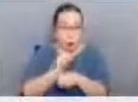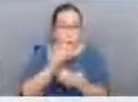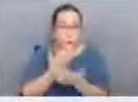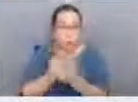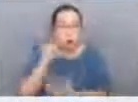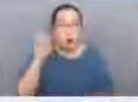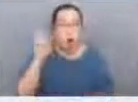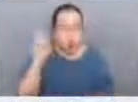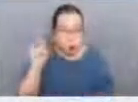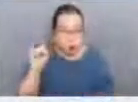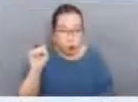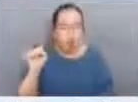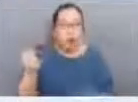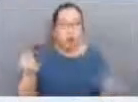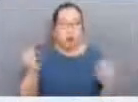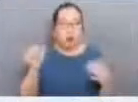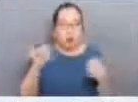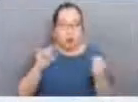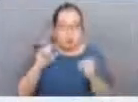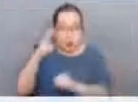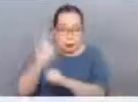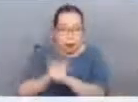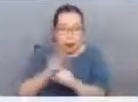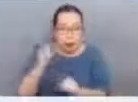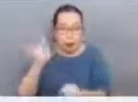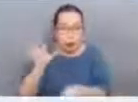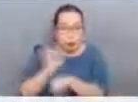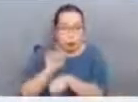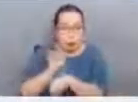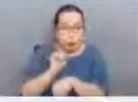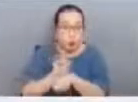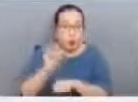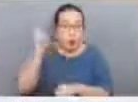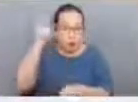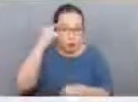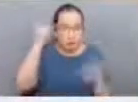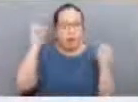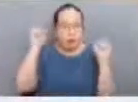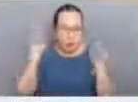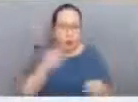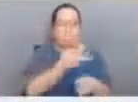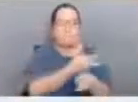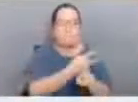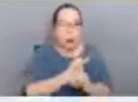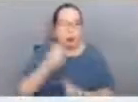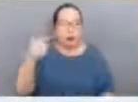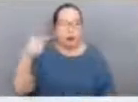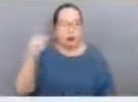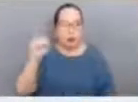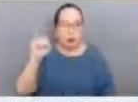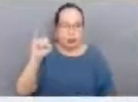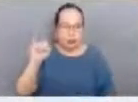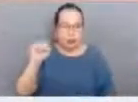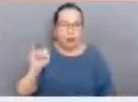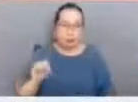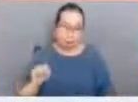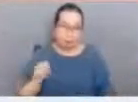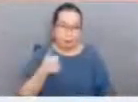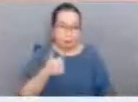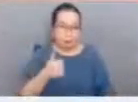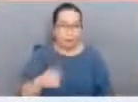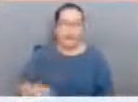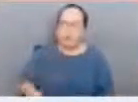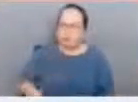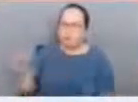amortization for March, April, May, June, 4 na buwan, no? So yung mga na, for those who were charged for